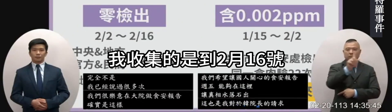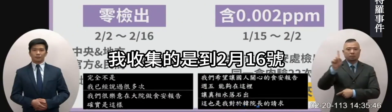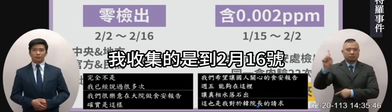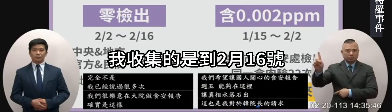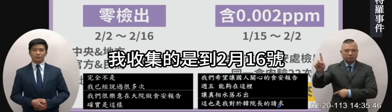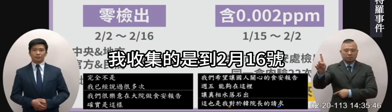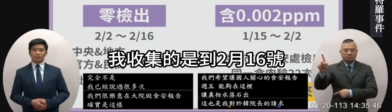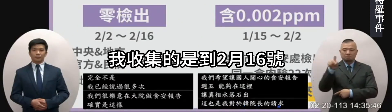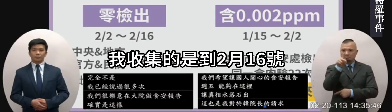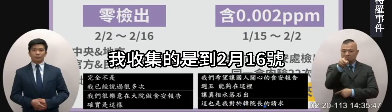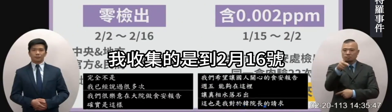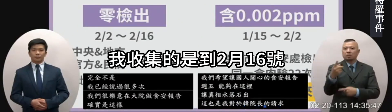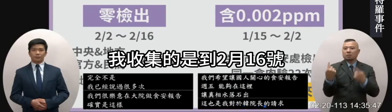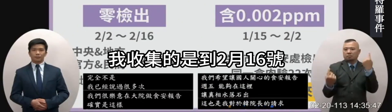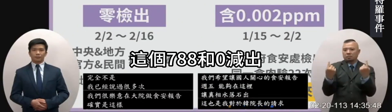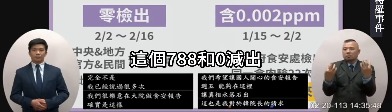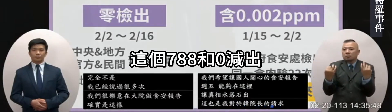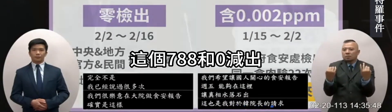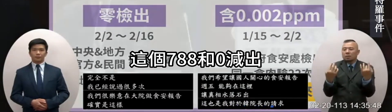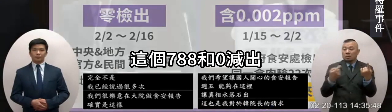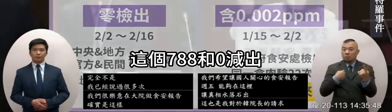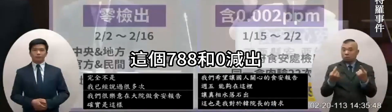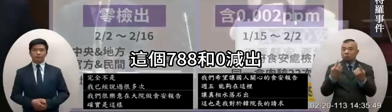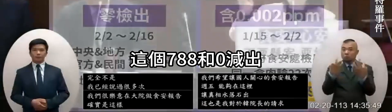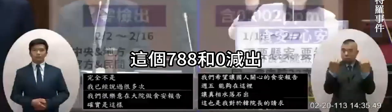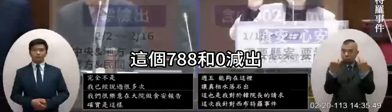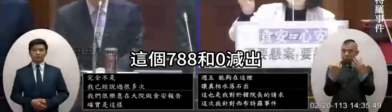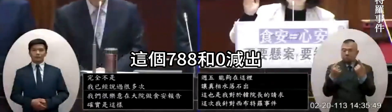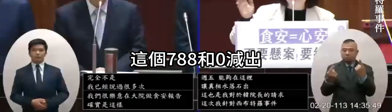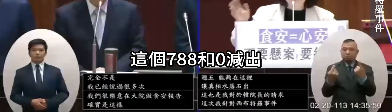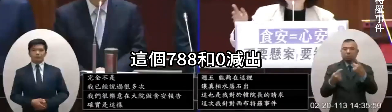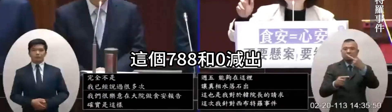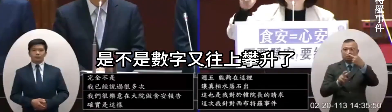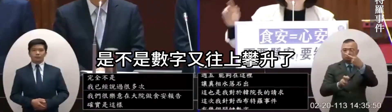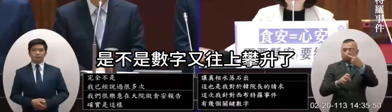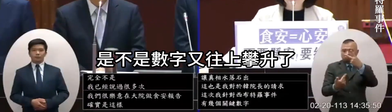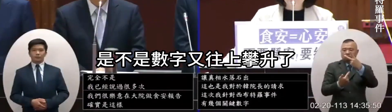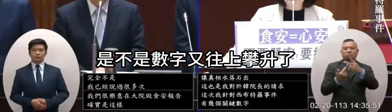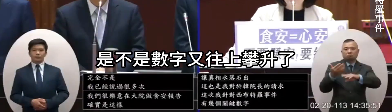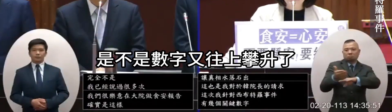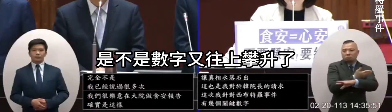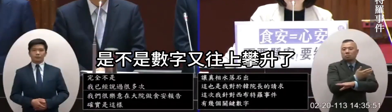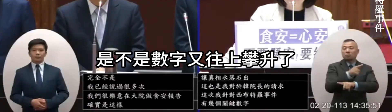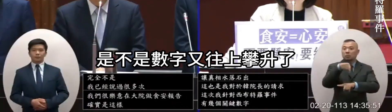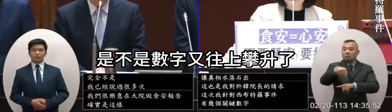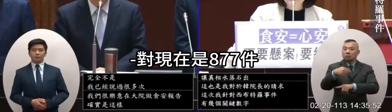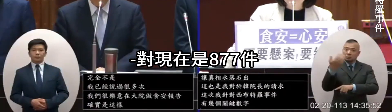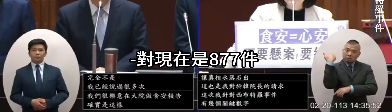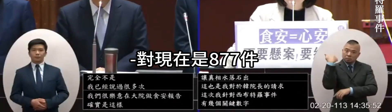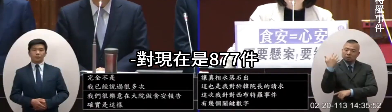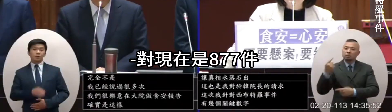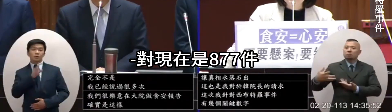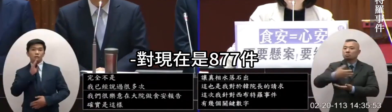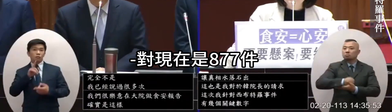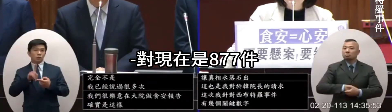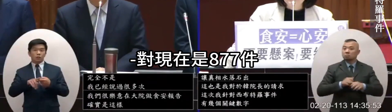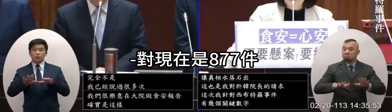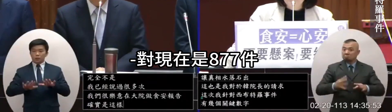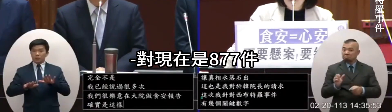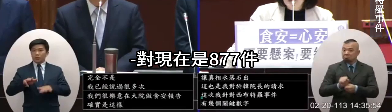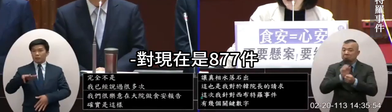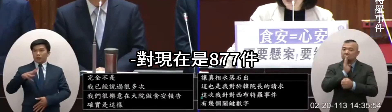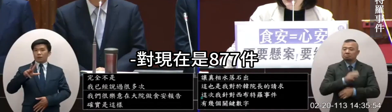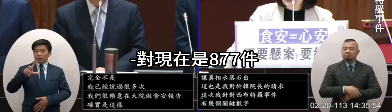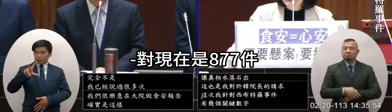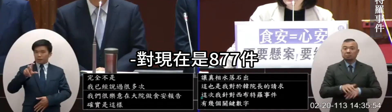我收集的是到2月16号，这个788和零减出，是不是数字又往上攀升了？ 对，现在是